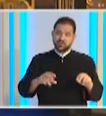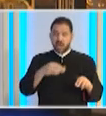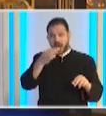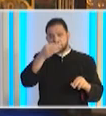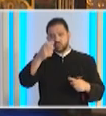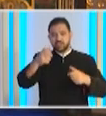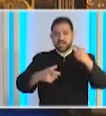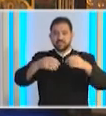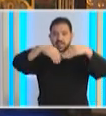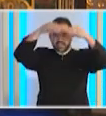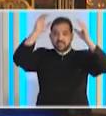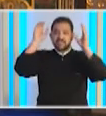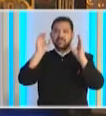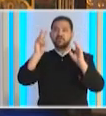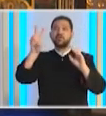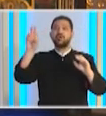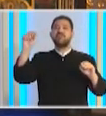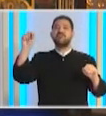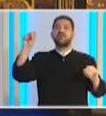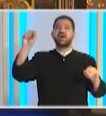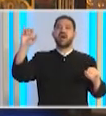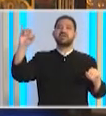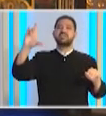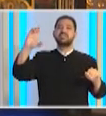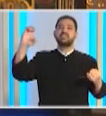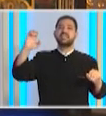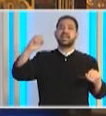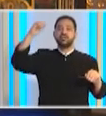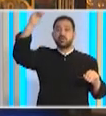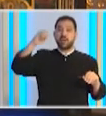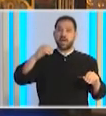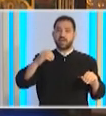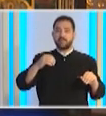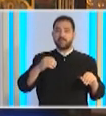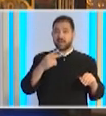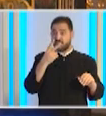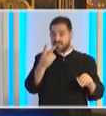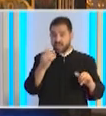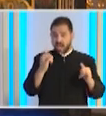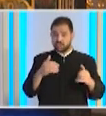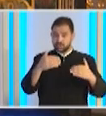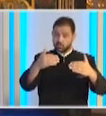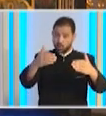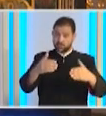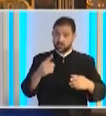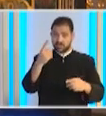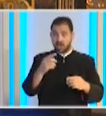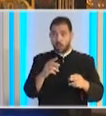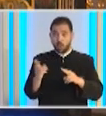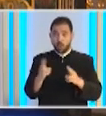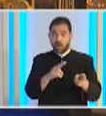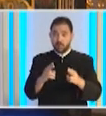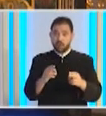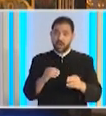Sfântul Vasile cel Mare. Ne-ați spus că Sfântul vedea acest proces de înnoire ca pe o colaborare